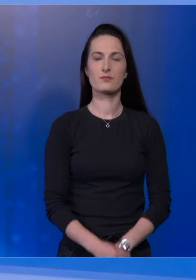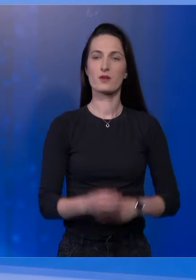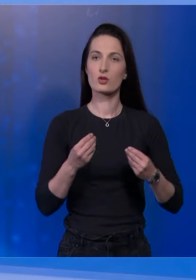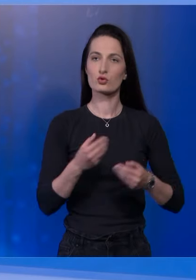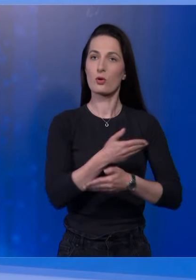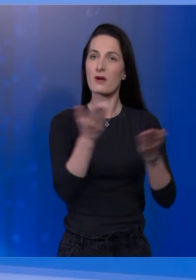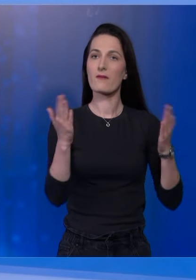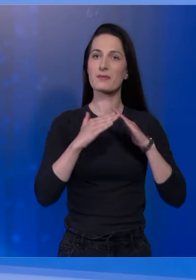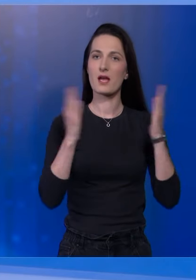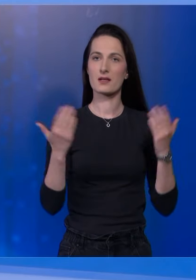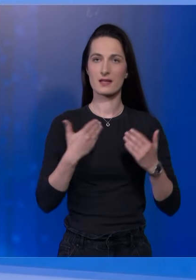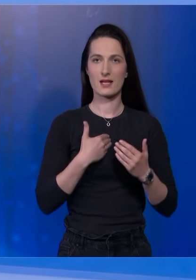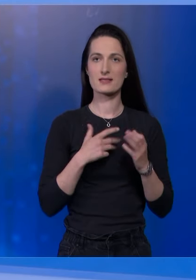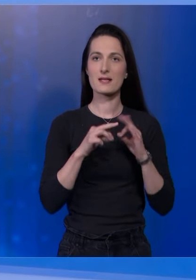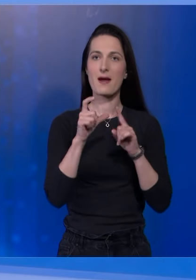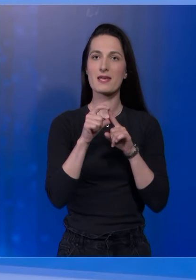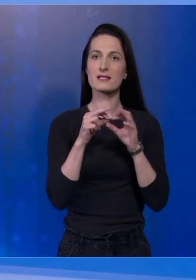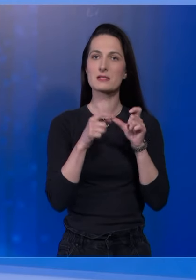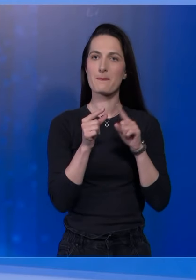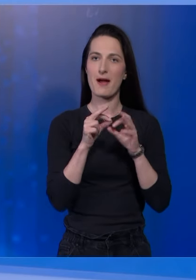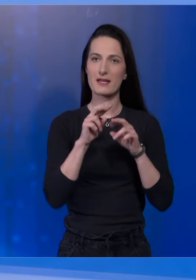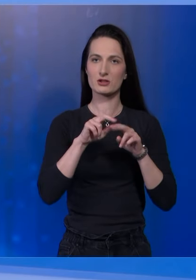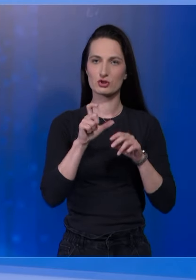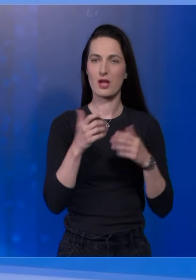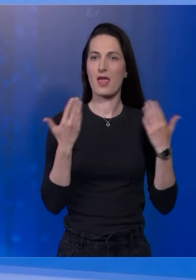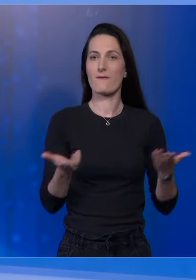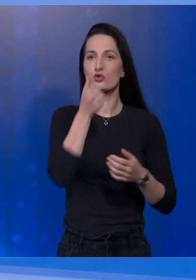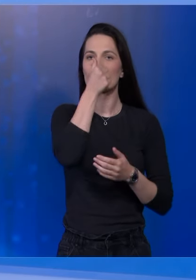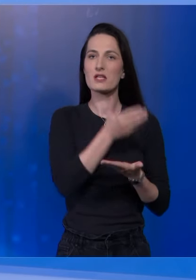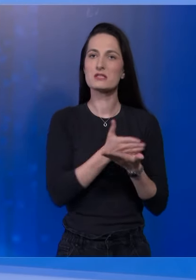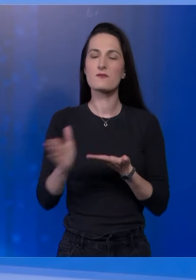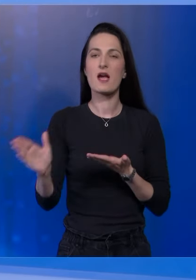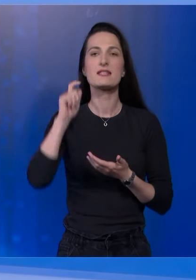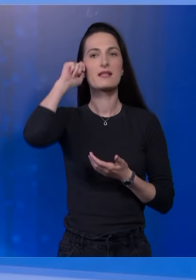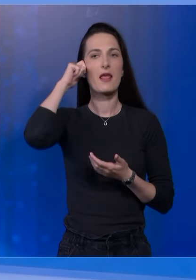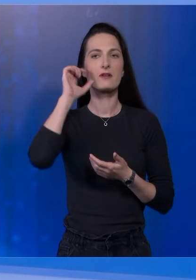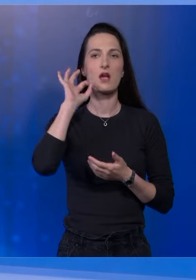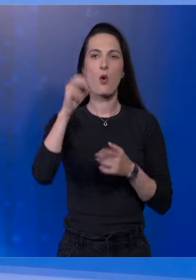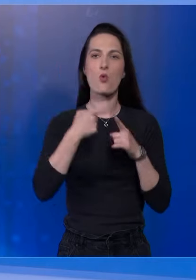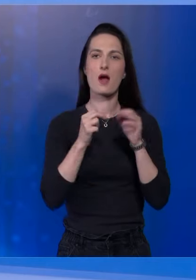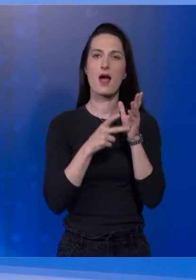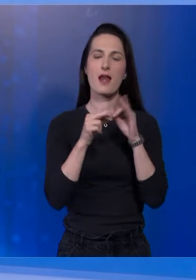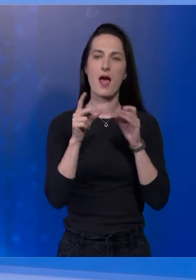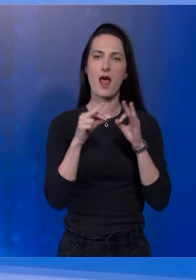Dobar vam dan. Ja sam Aida Spahić. Evo šta izdvajamo iz dnevnika o kanalu.